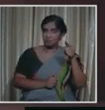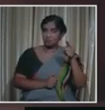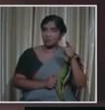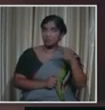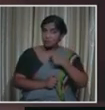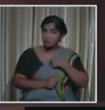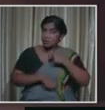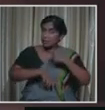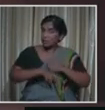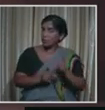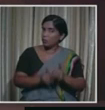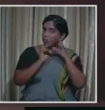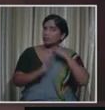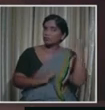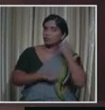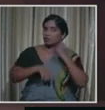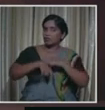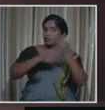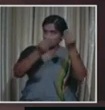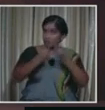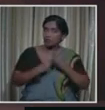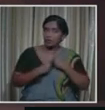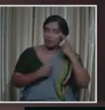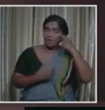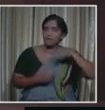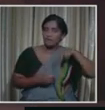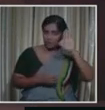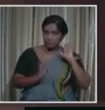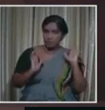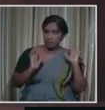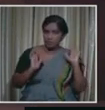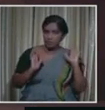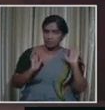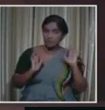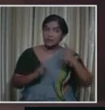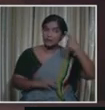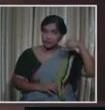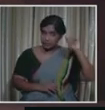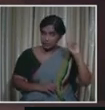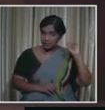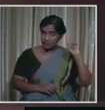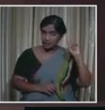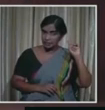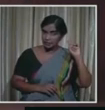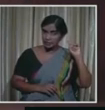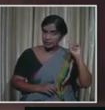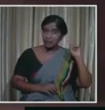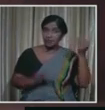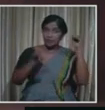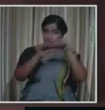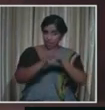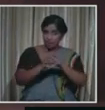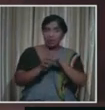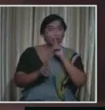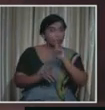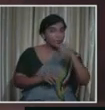මගේ කාලයේ නිසි පරිදි කතාව කරගෙනීමට අවස්ථාව ලබා දෙවි කියලා මම විශ්වාස කරනවා ඔබතුමා ඊයේ පත්වීම අරගෙන කියපු